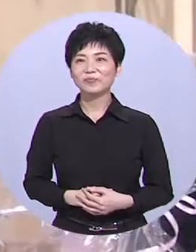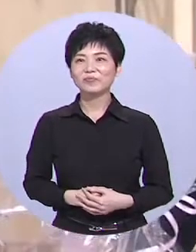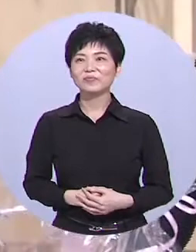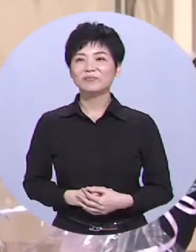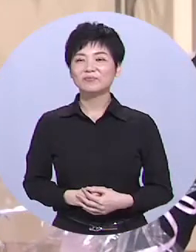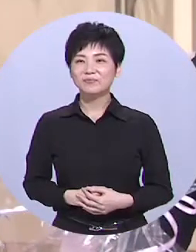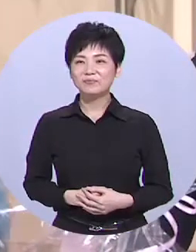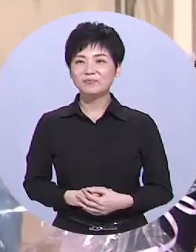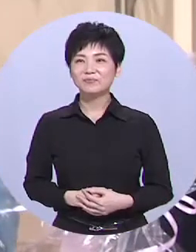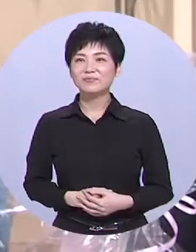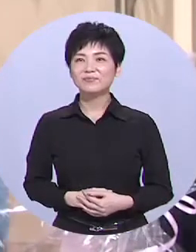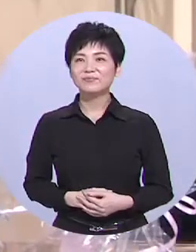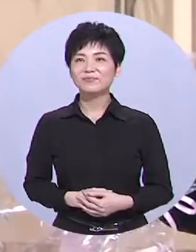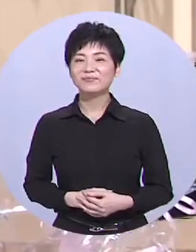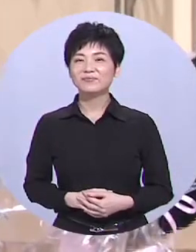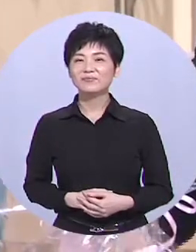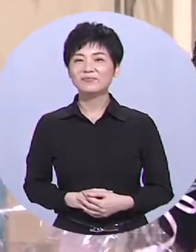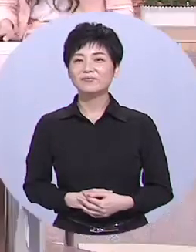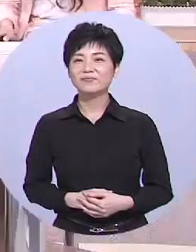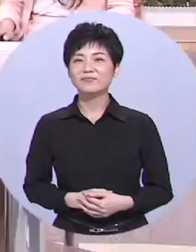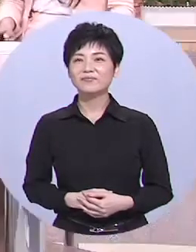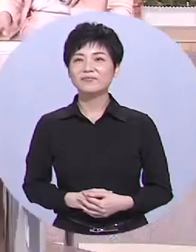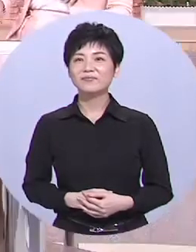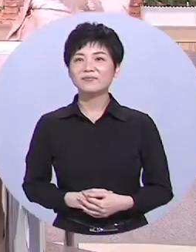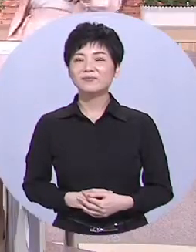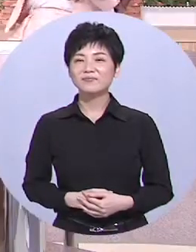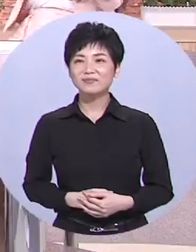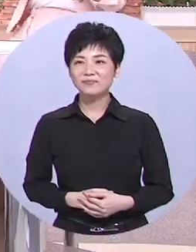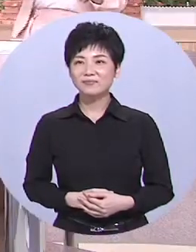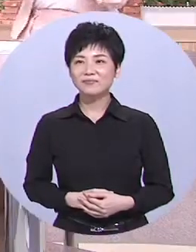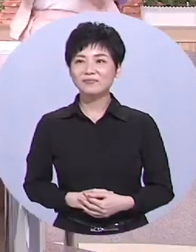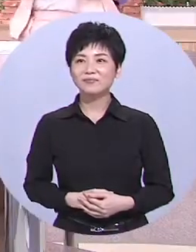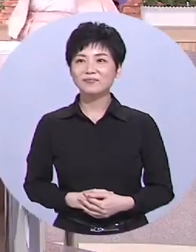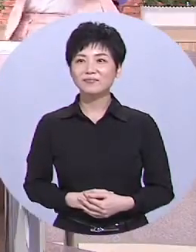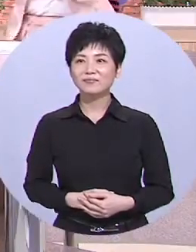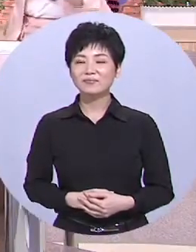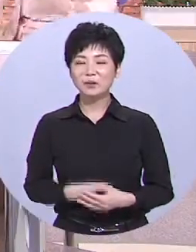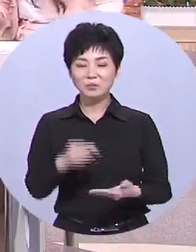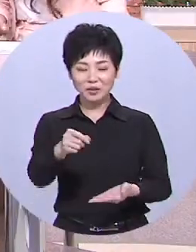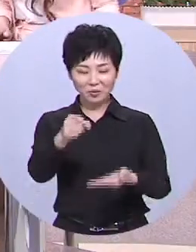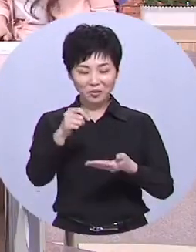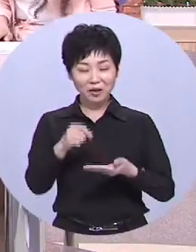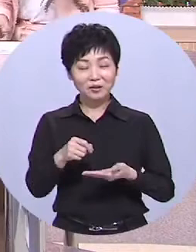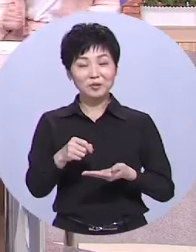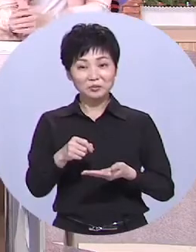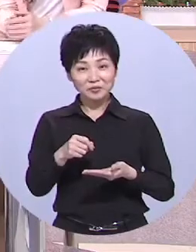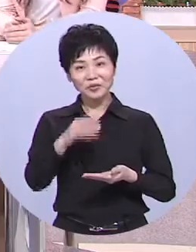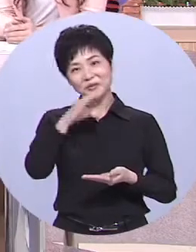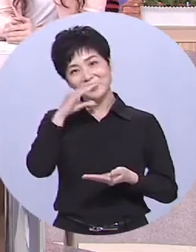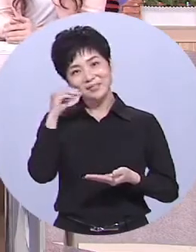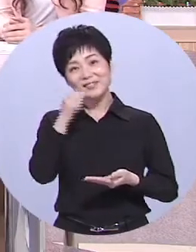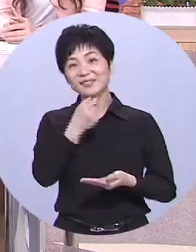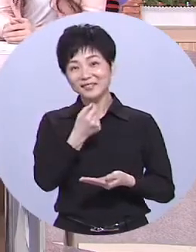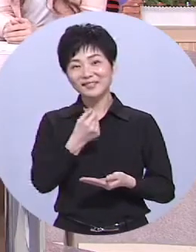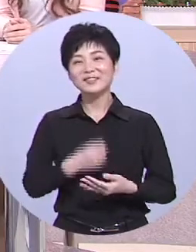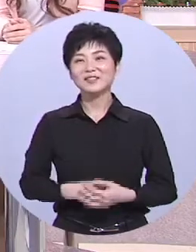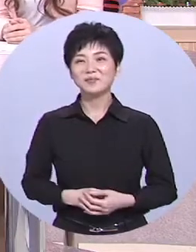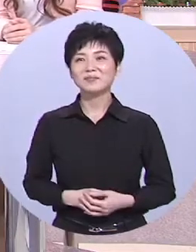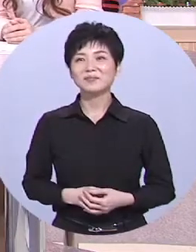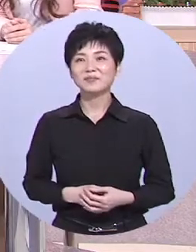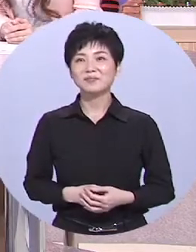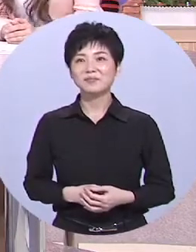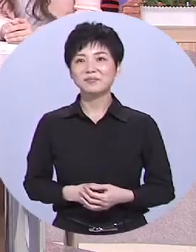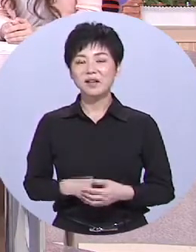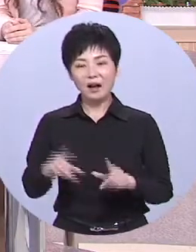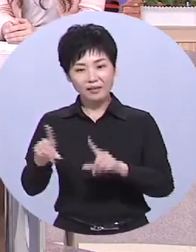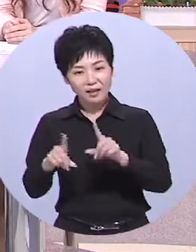。パンジードン、 パンジードンでしたね。 いや、ないよ、こうやってプレゼントって素敵ですね。 しかもほら、いろんな形